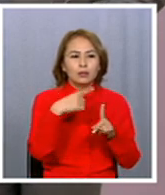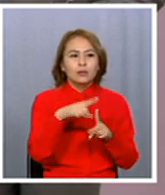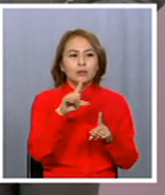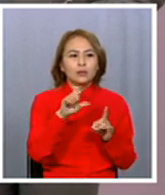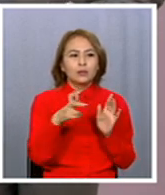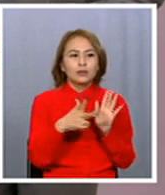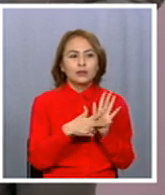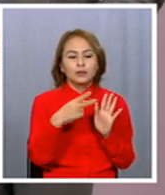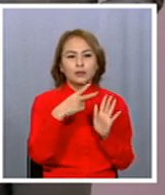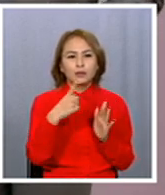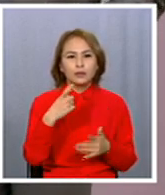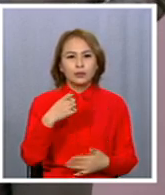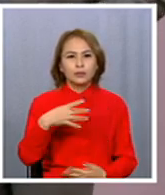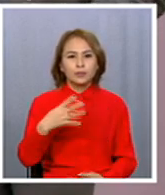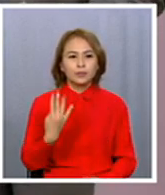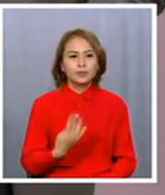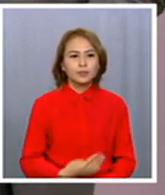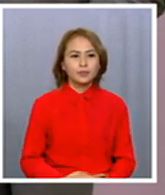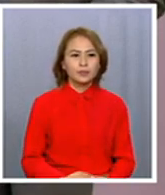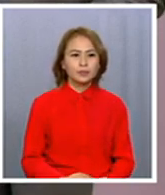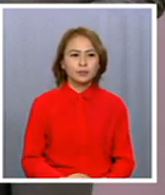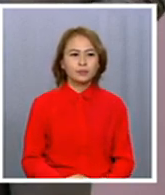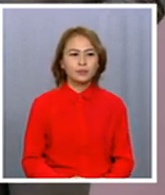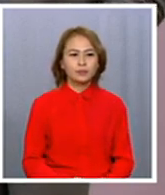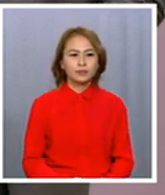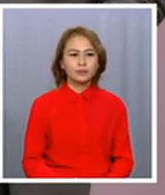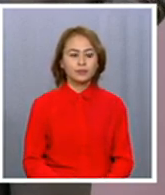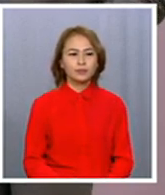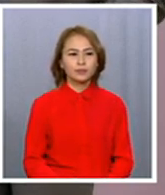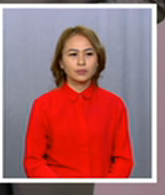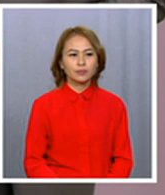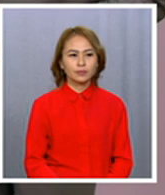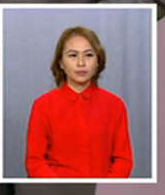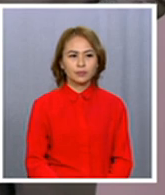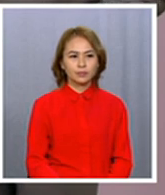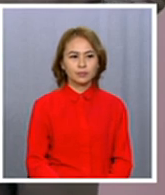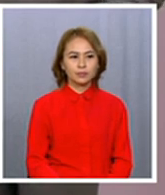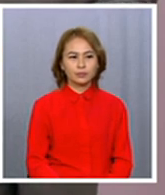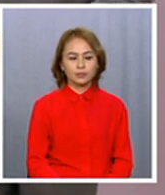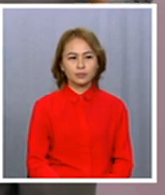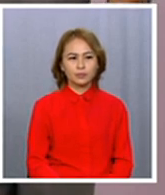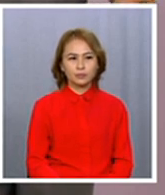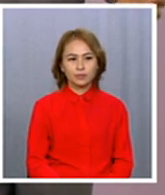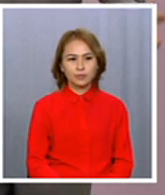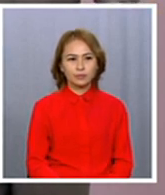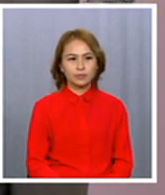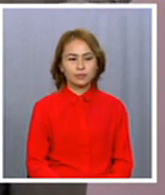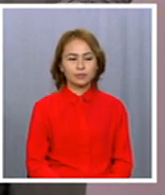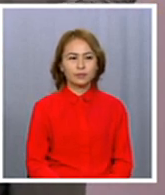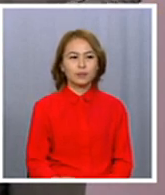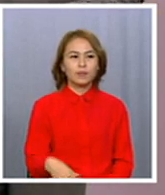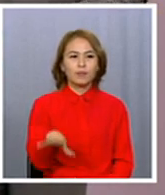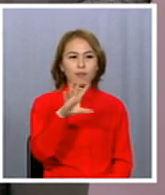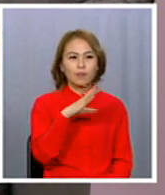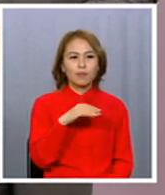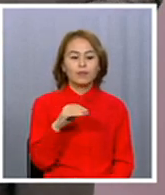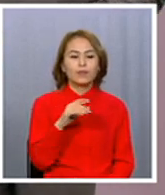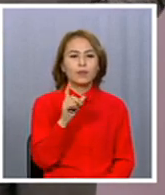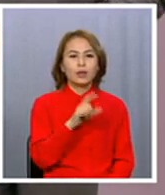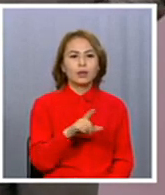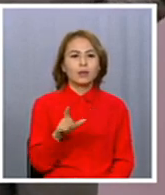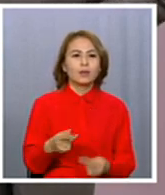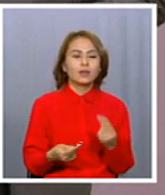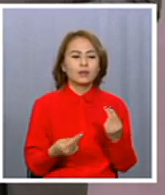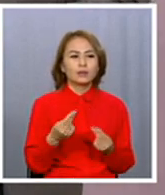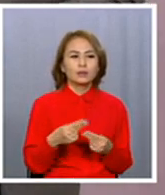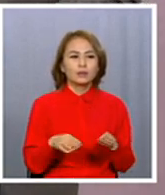қосамыз. Қосындының мәні 144-ке тең. Енді барлық адамдар санын